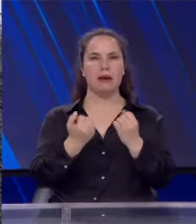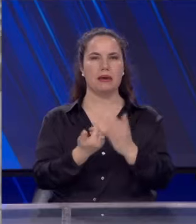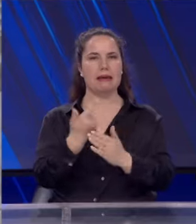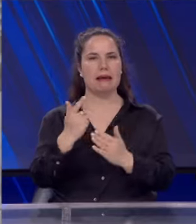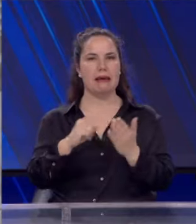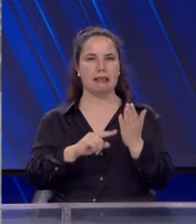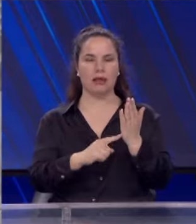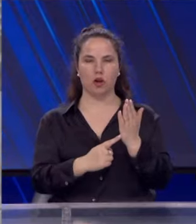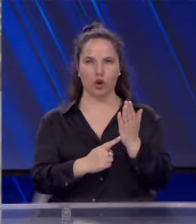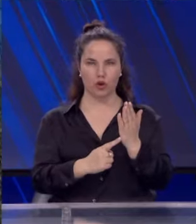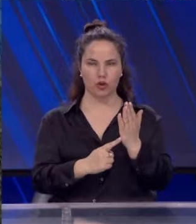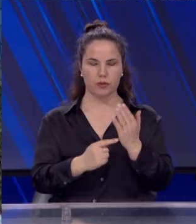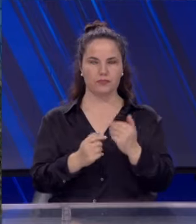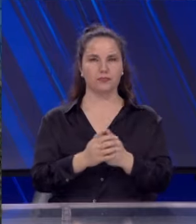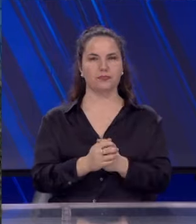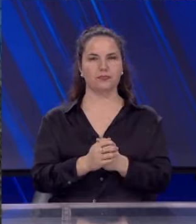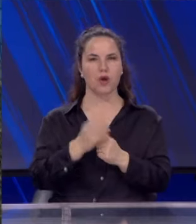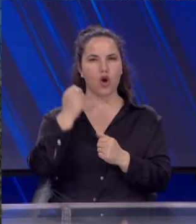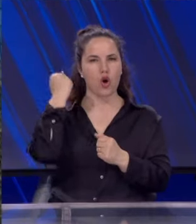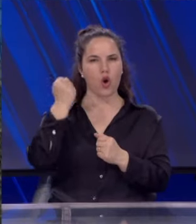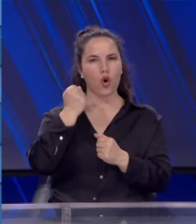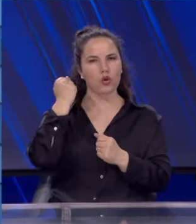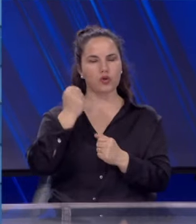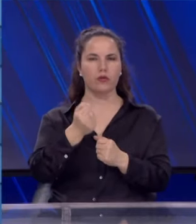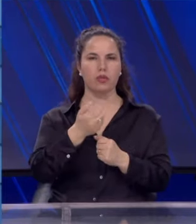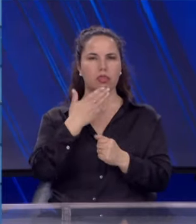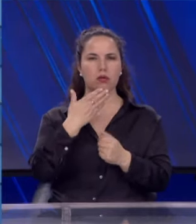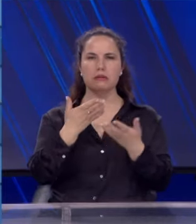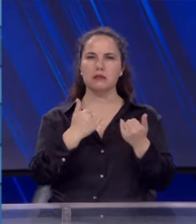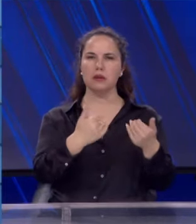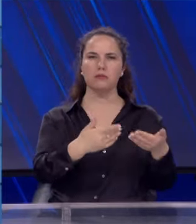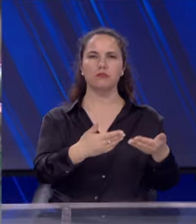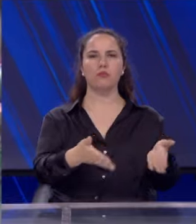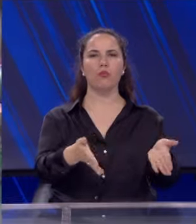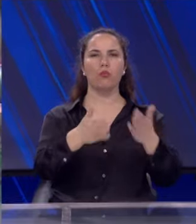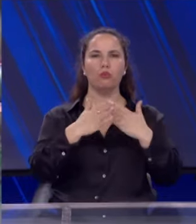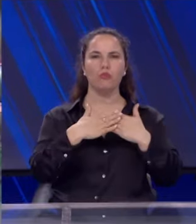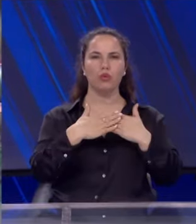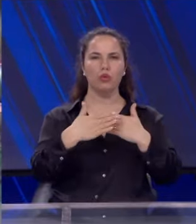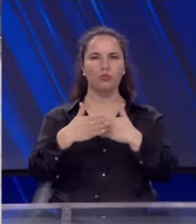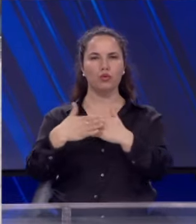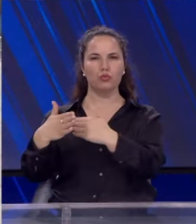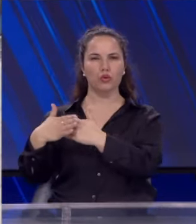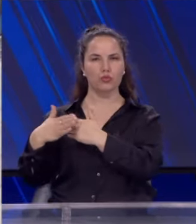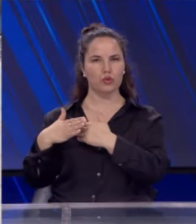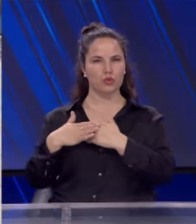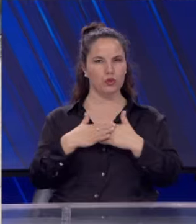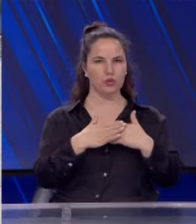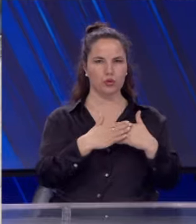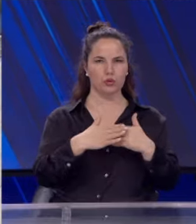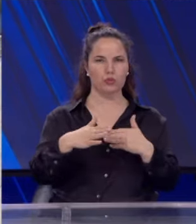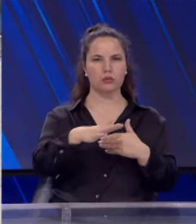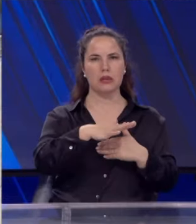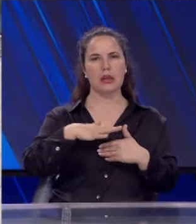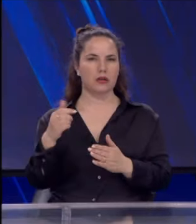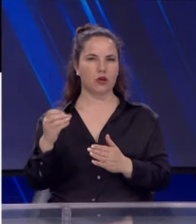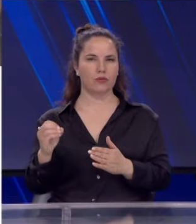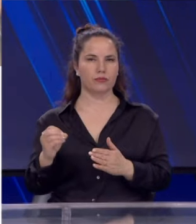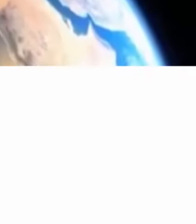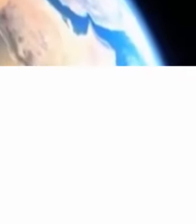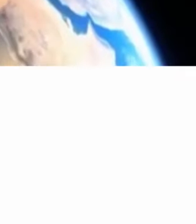Bruxelles është kundër vendimit të Kosovës për mbylljen e komunave paralele serbe, zëdhënësi BE-s apelon që të shmangen aktet që rrisin tensionet.